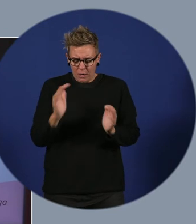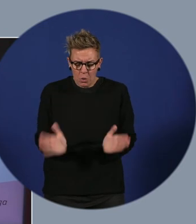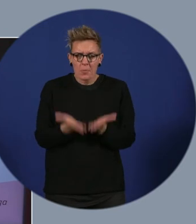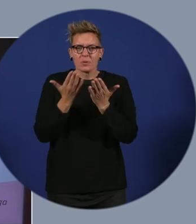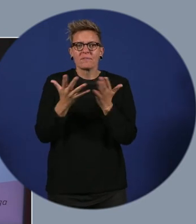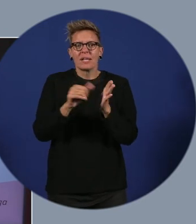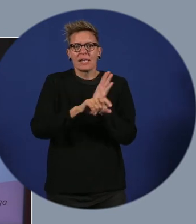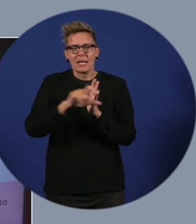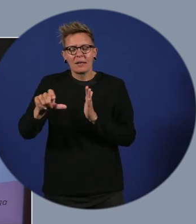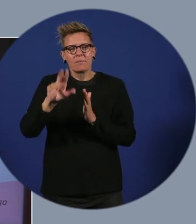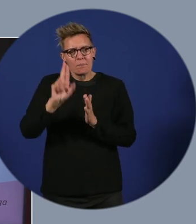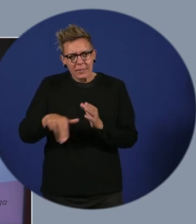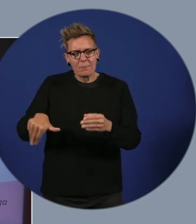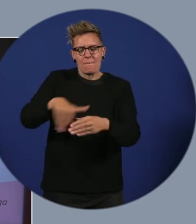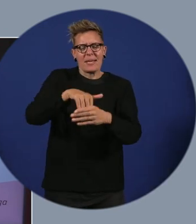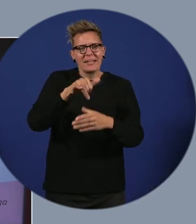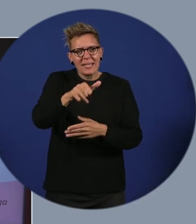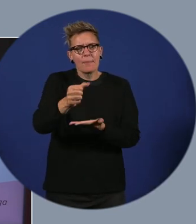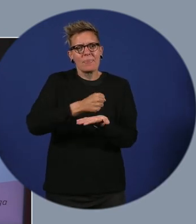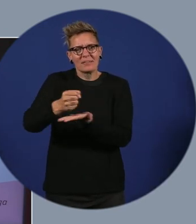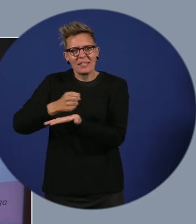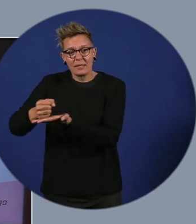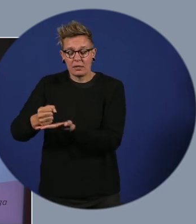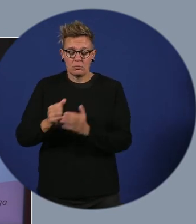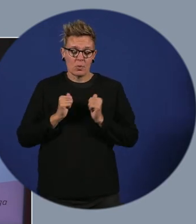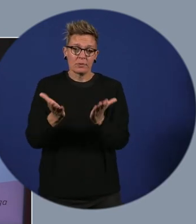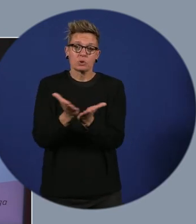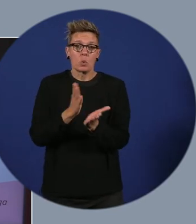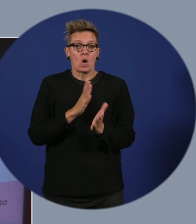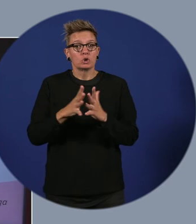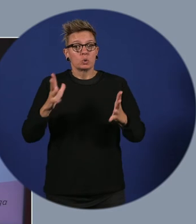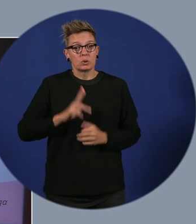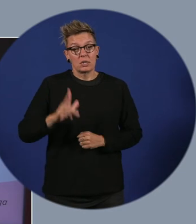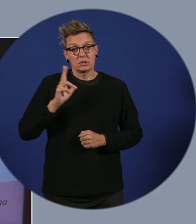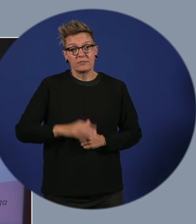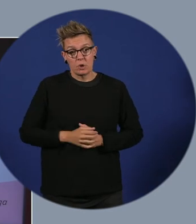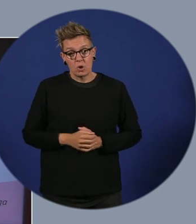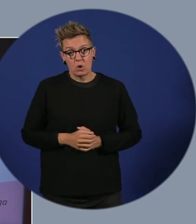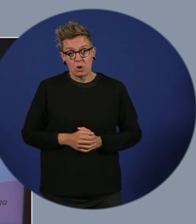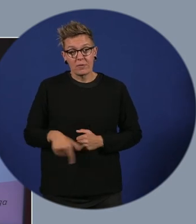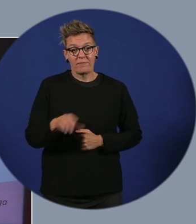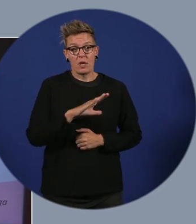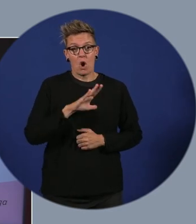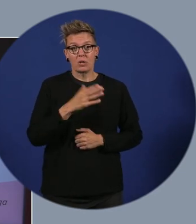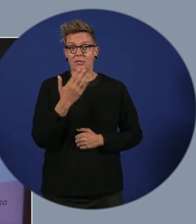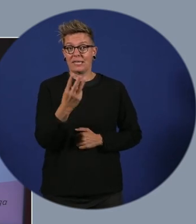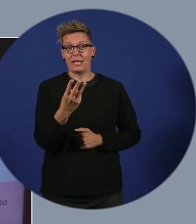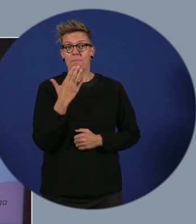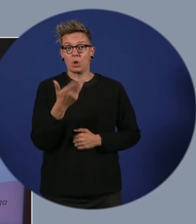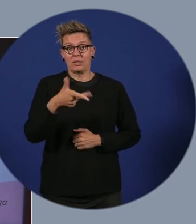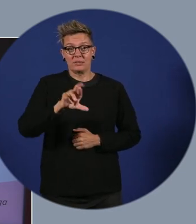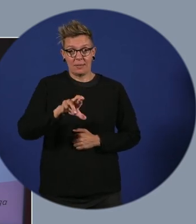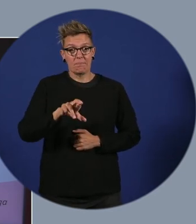i partier. Och där har ju skolan naturligtvis ett ansvar, det tycker jag vi har pratat om. Vi har ju fått tre jättebra exempel här